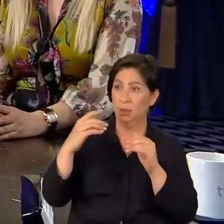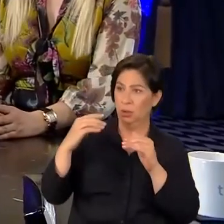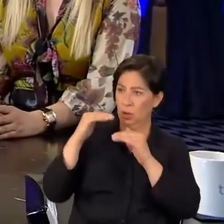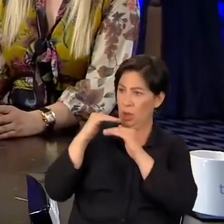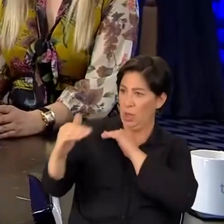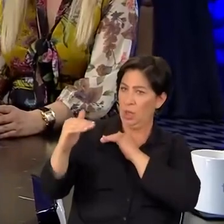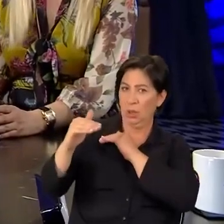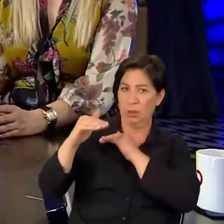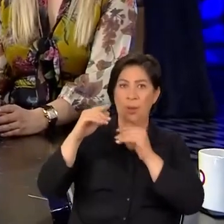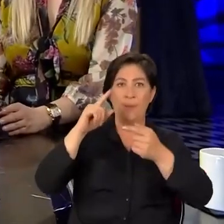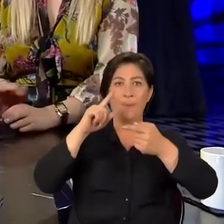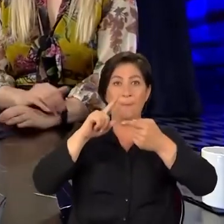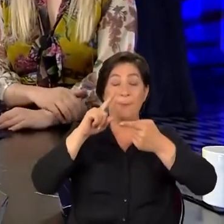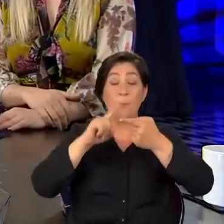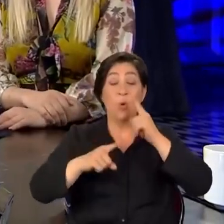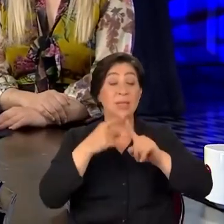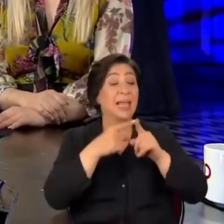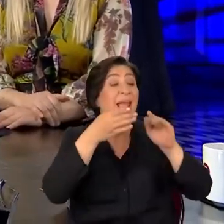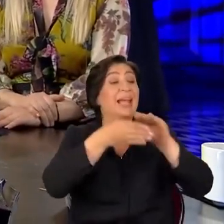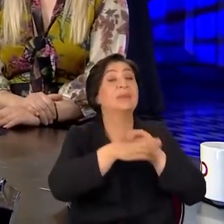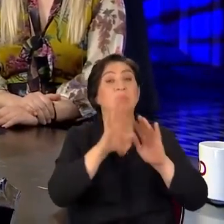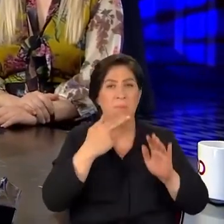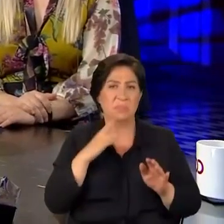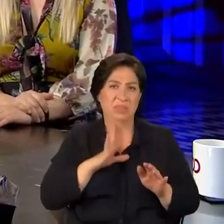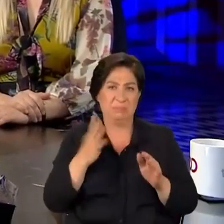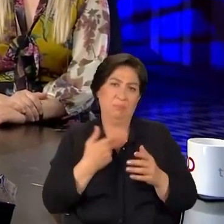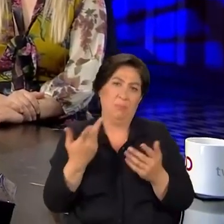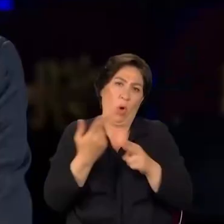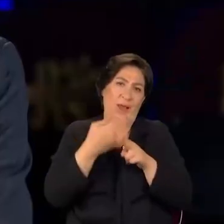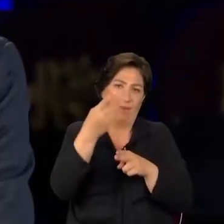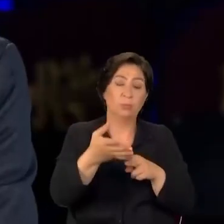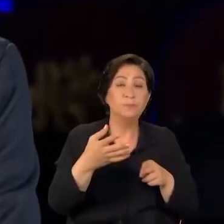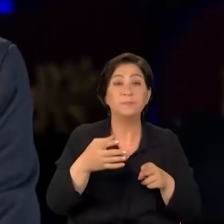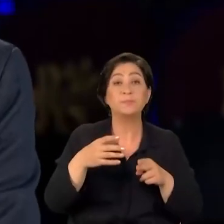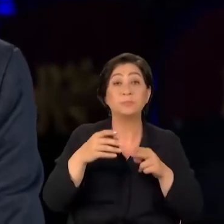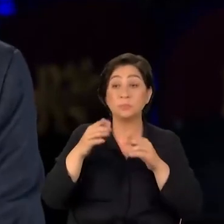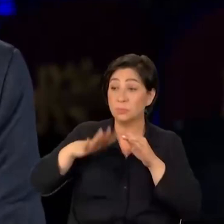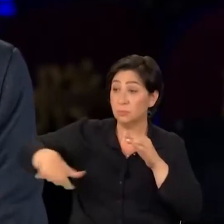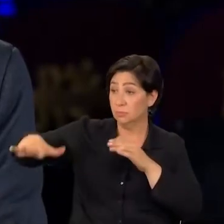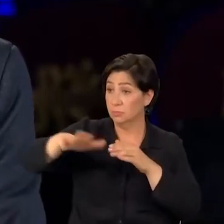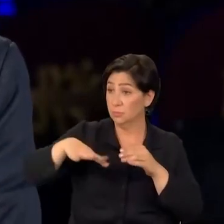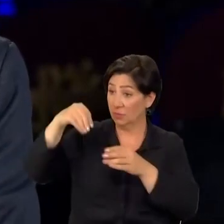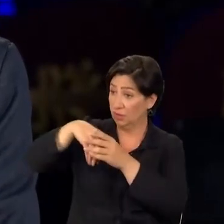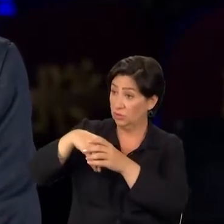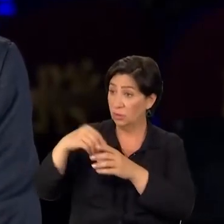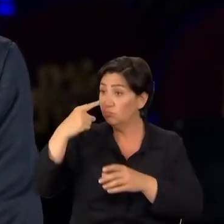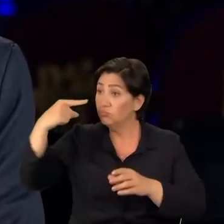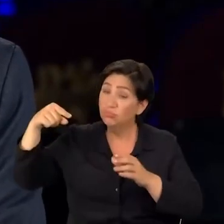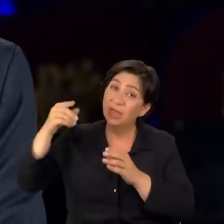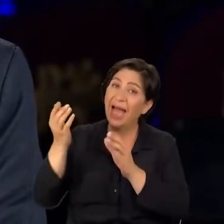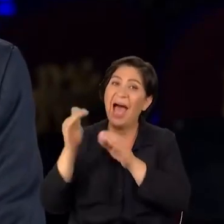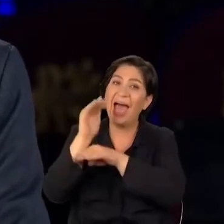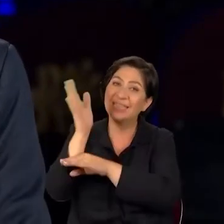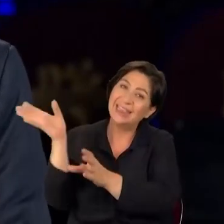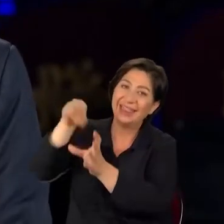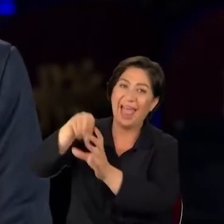dediğimiz dünyada, yani partilerde yer bulamadıkça, örneğin benim kızlarım, sivil toplumda var olmak, hayata oradan müdahil olmak diye bir